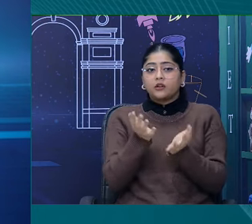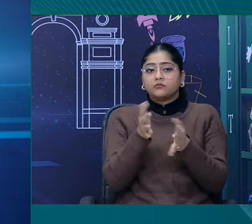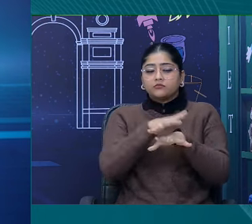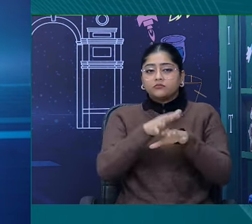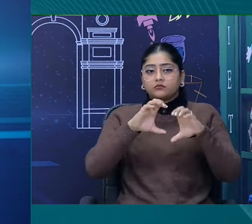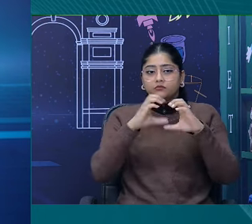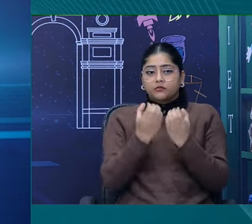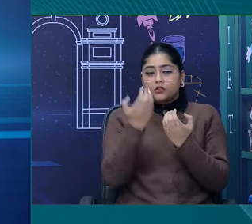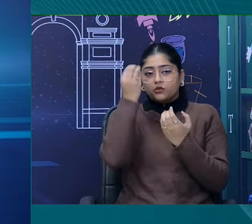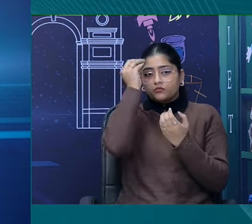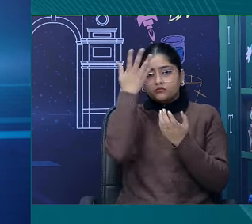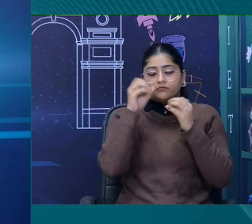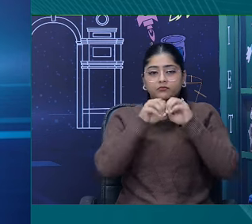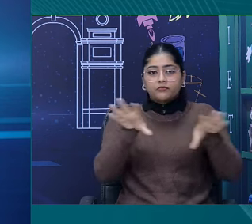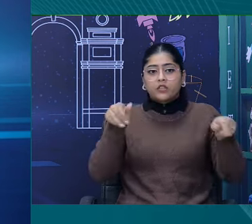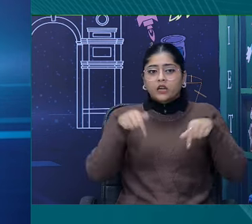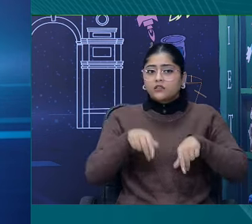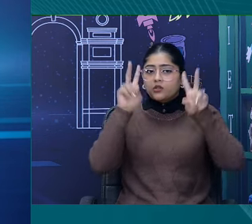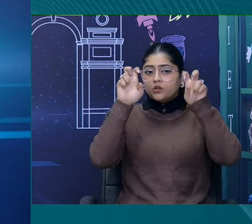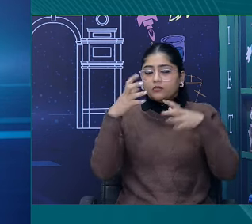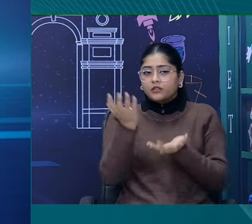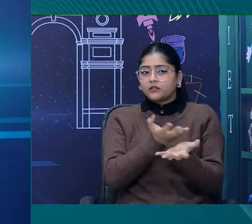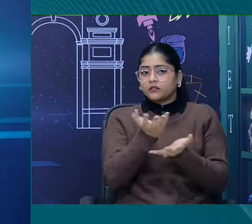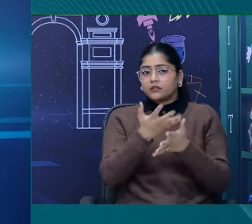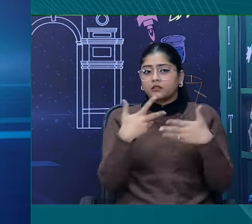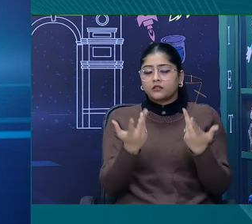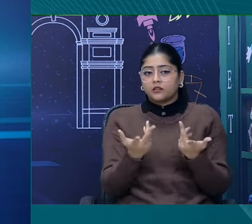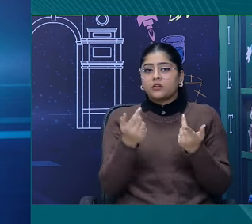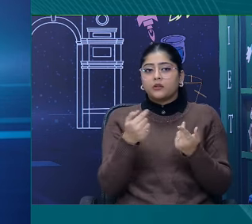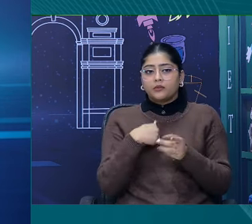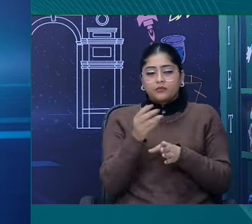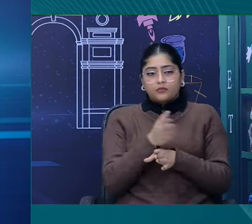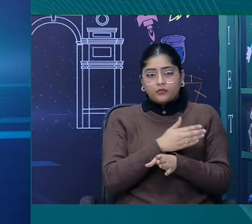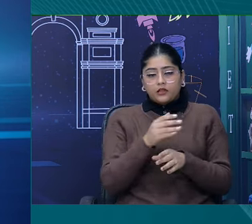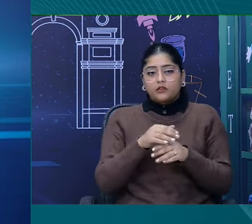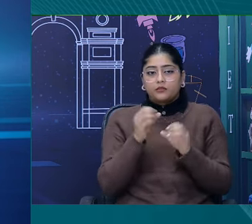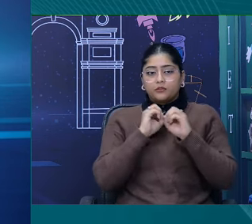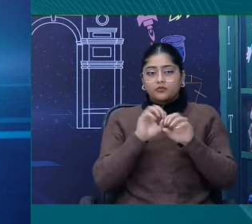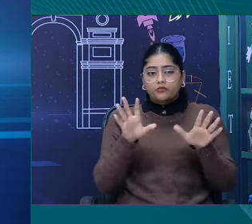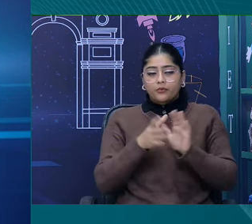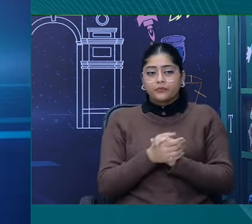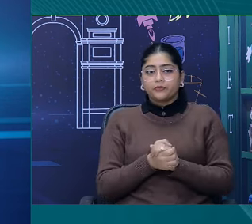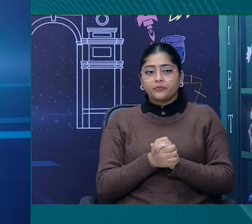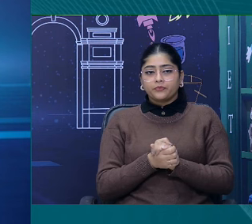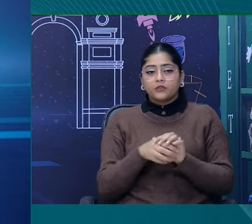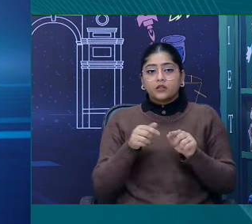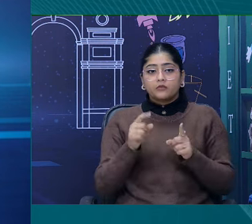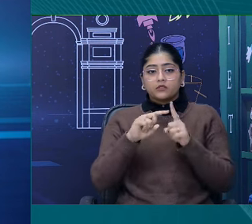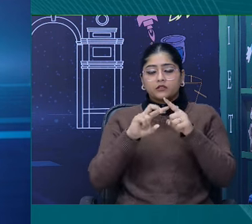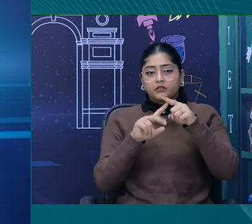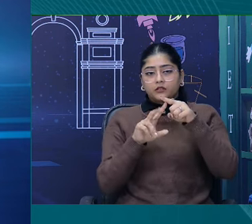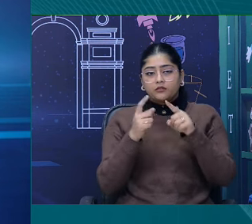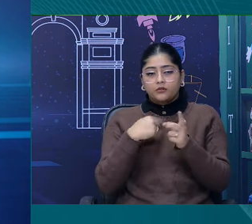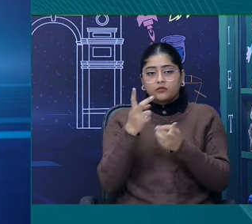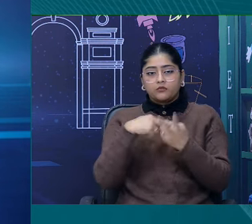प्रति और जिस विषय पर हम बात करने वाले हैं वह हम आपके साथ साझा करें इससे पहले मैं आपको बता दूं कि आप टेलीविजन स्क्रीन पर मेरे